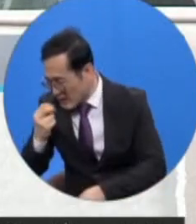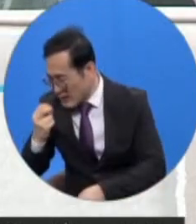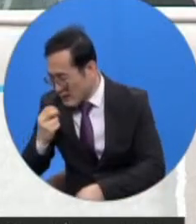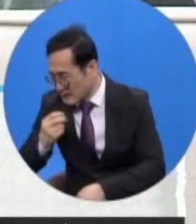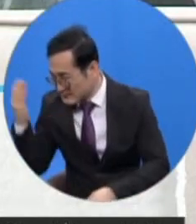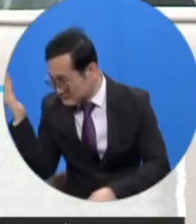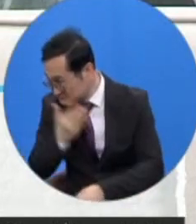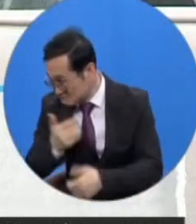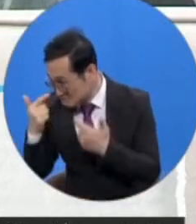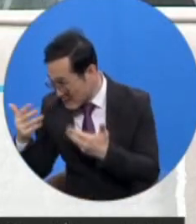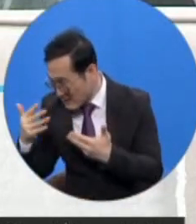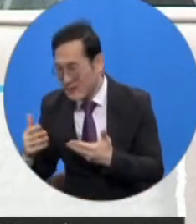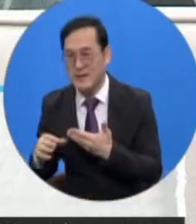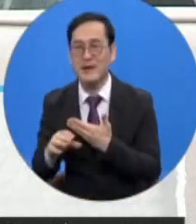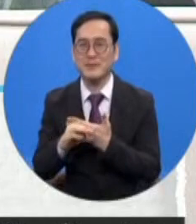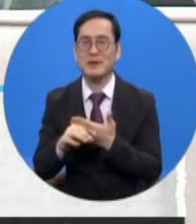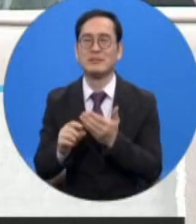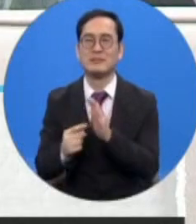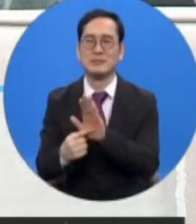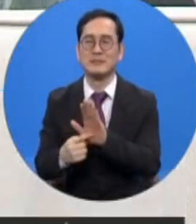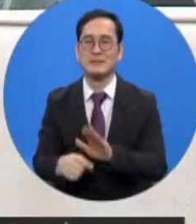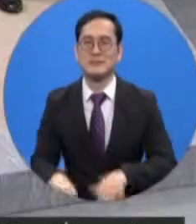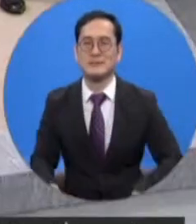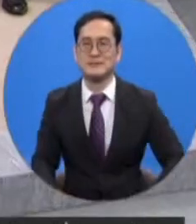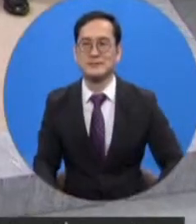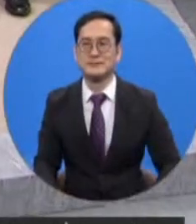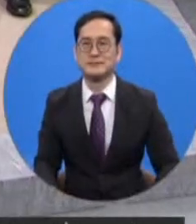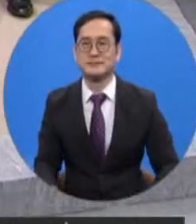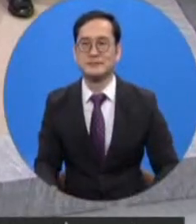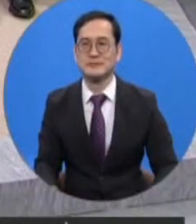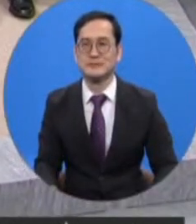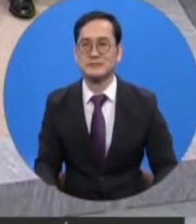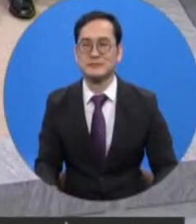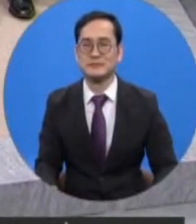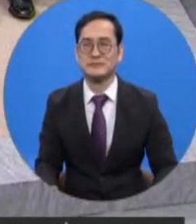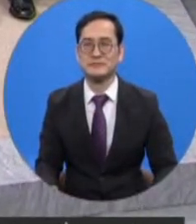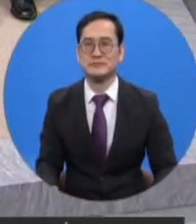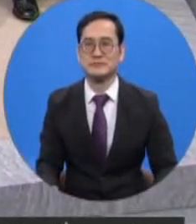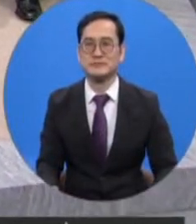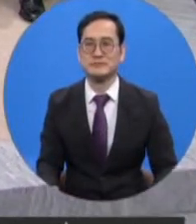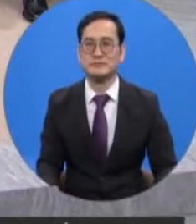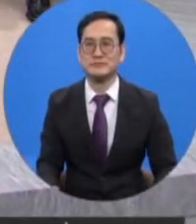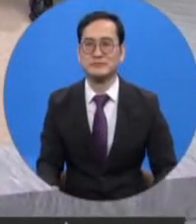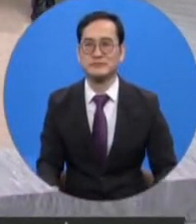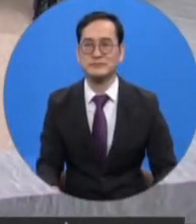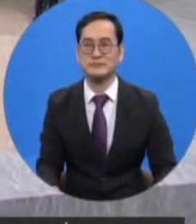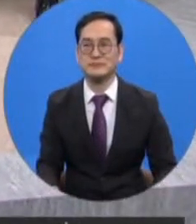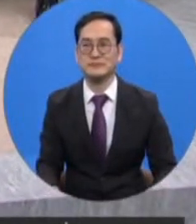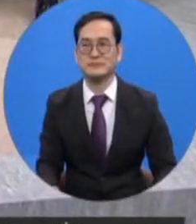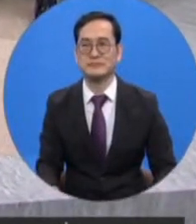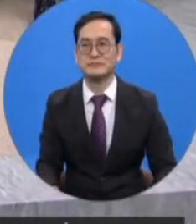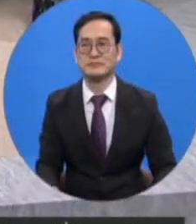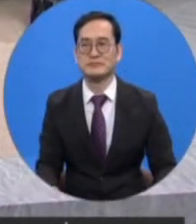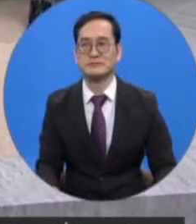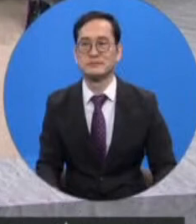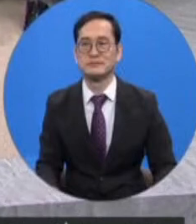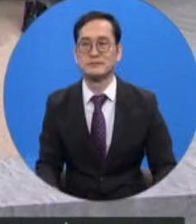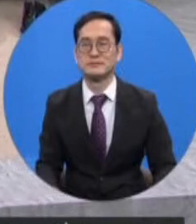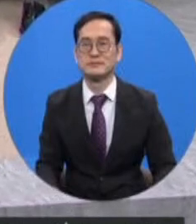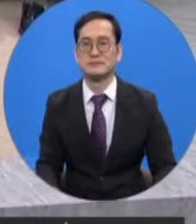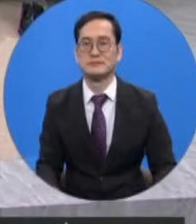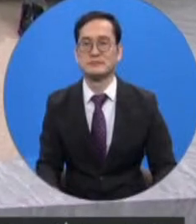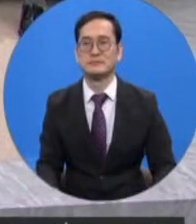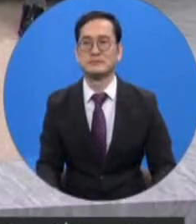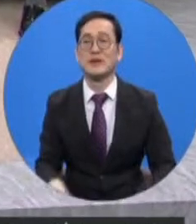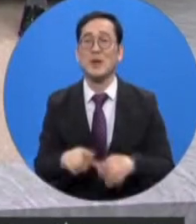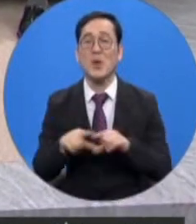사실 큰 선거 많이 해보셨으니까 후보 본인에게 따져 묻기는 그래도 비교적 쉬워요. 후보님,